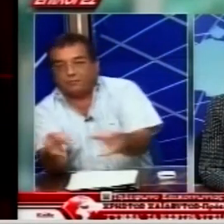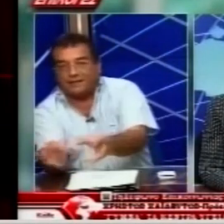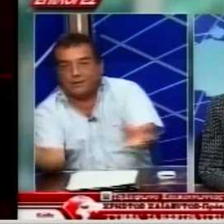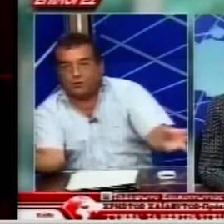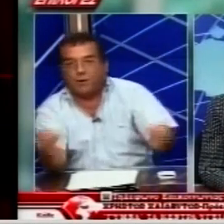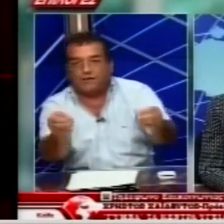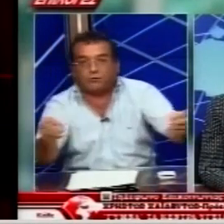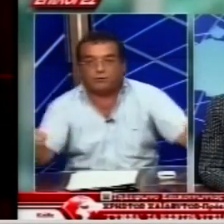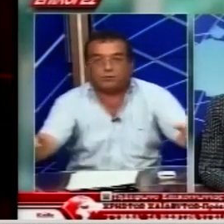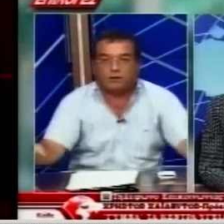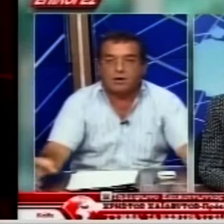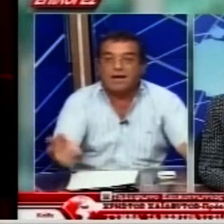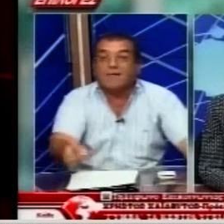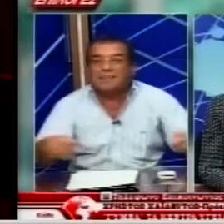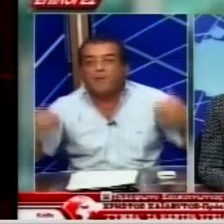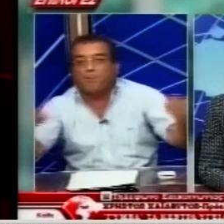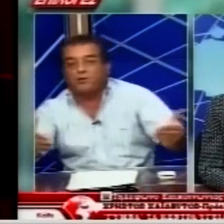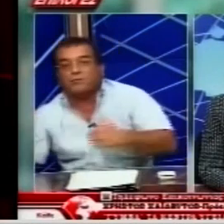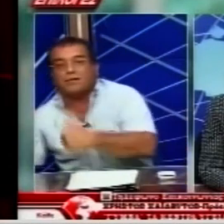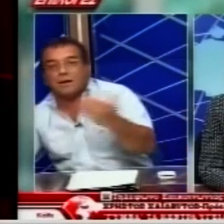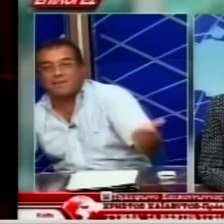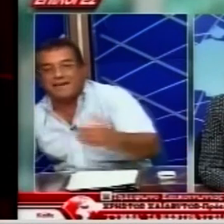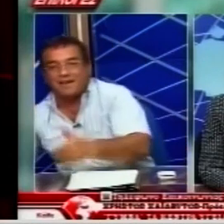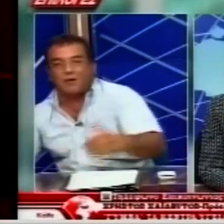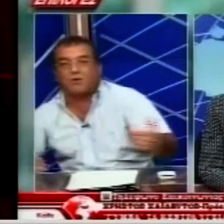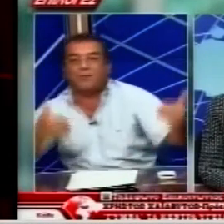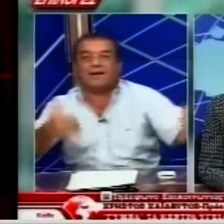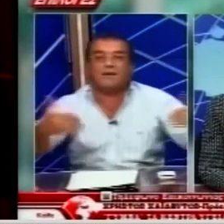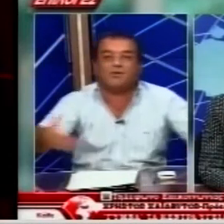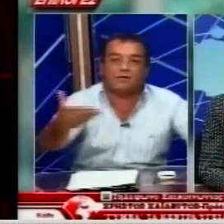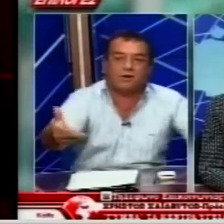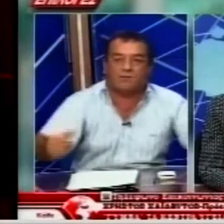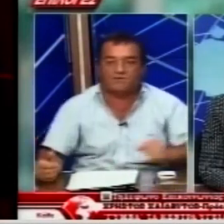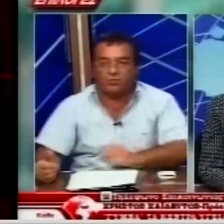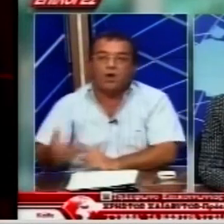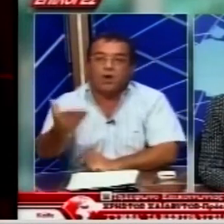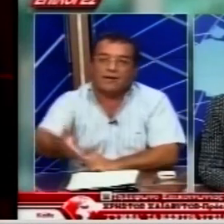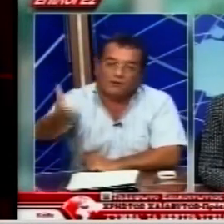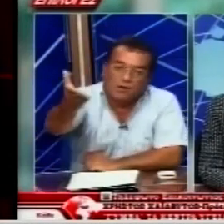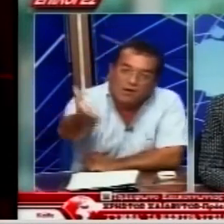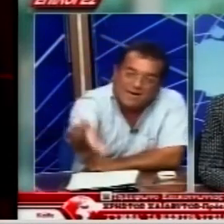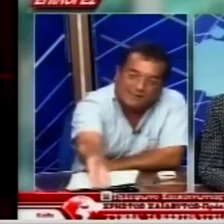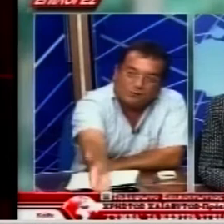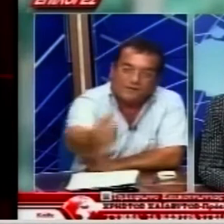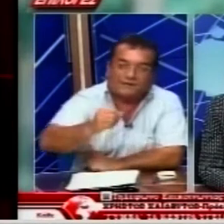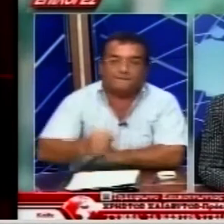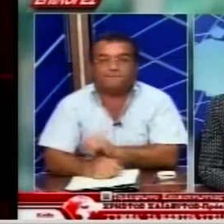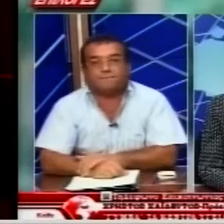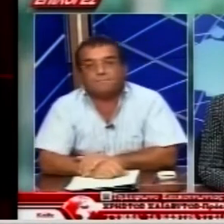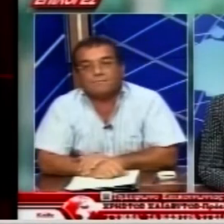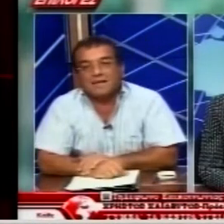την εξετάζω εγώ πάνω, του βάζω στους ορούς και εγώ. Μετά από πίσω μου έρχεται ένα παιδάκι 10 χρόνια που έχει λίμωξη ένα τώρα αναπνευστικό. Και το βάλω εγώ να κάτσει σε εκείνο το